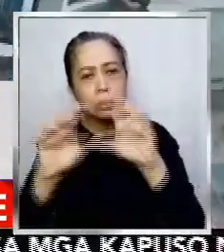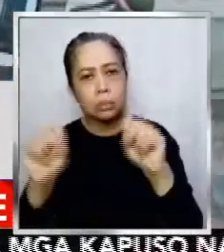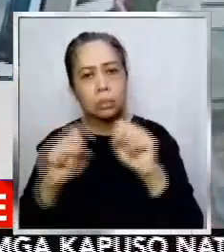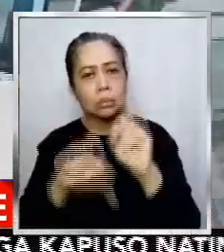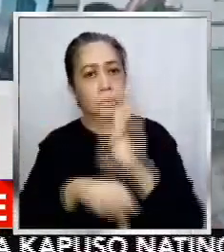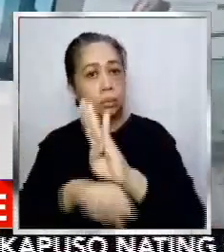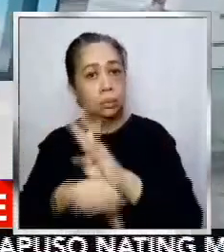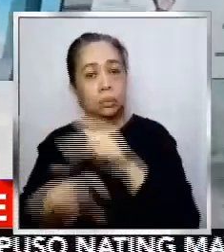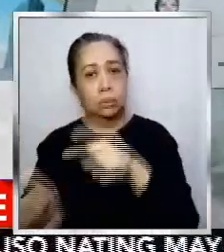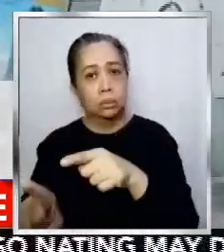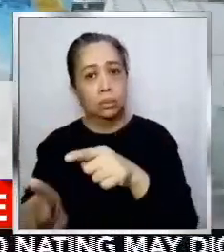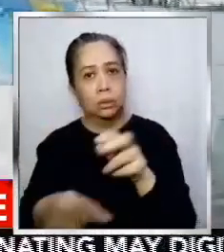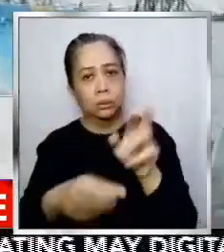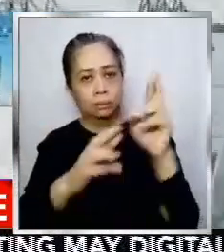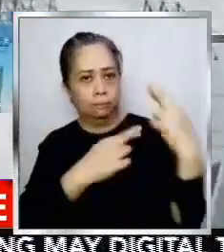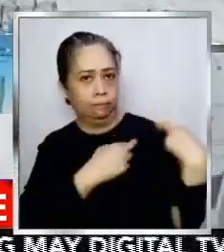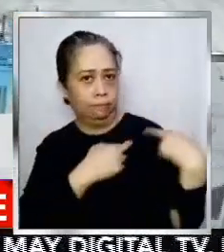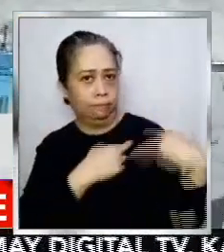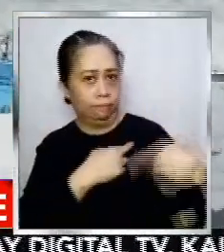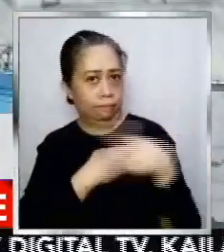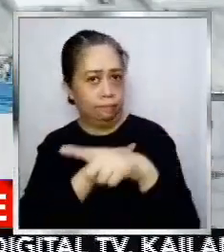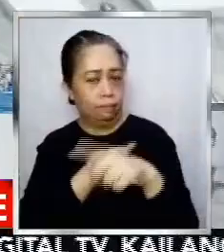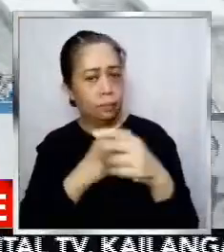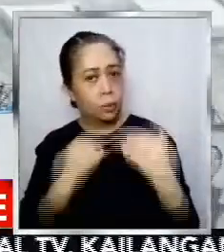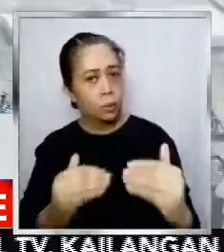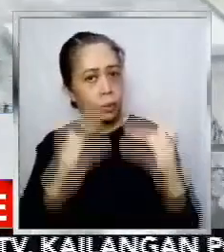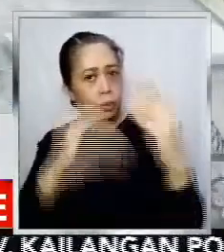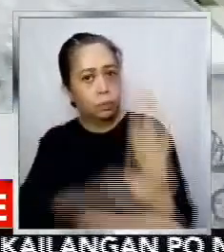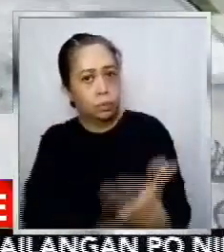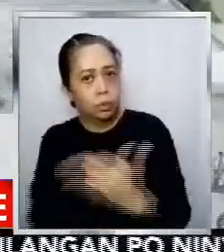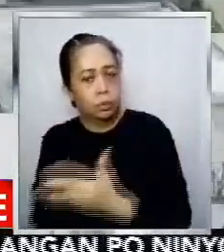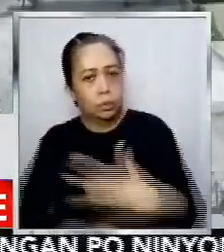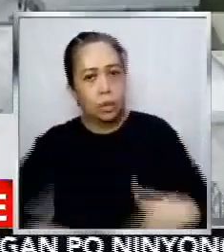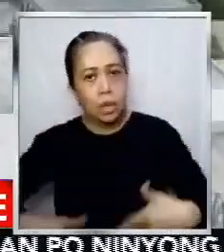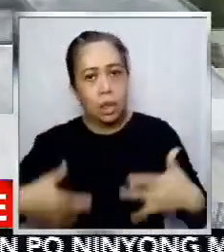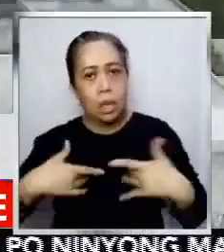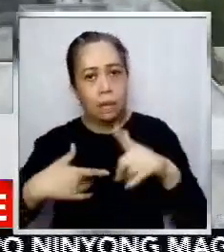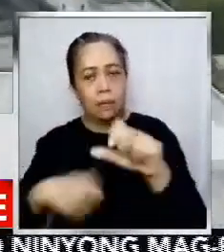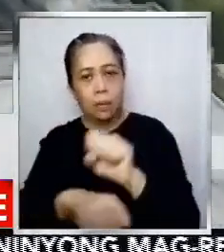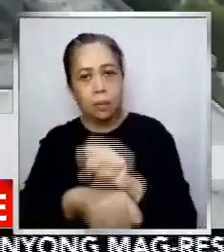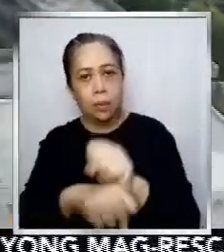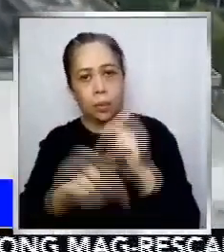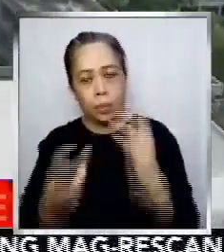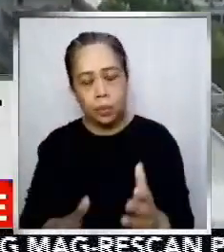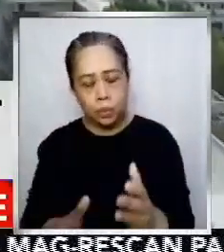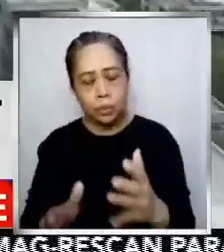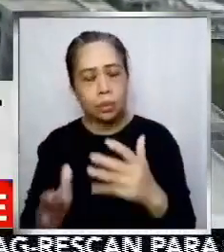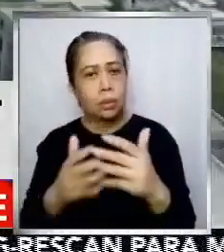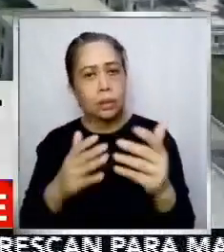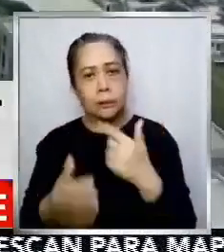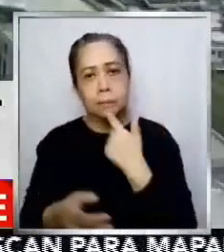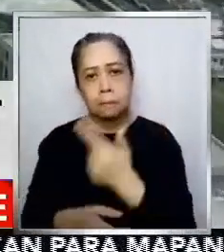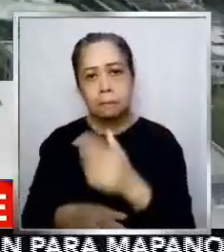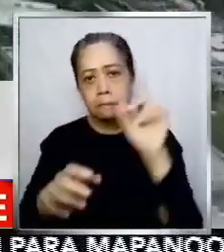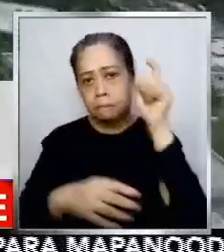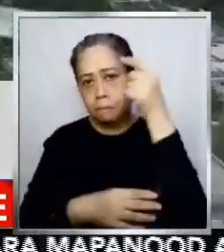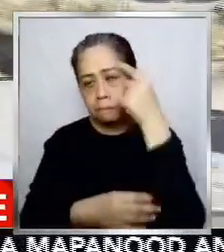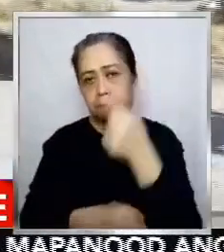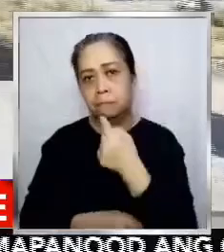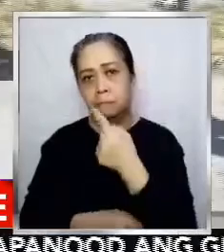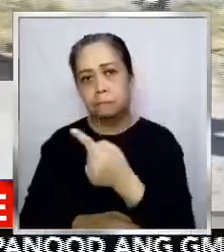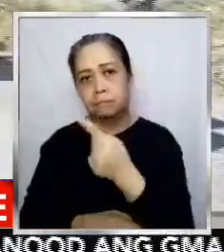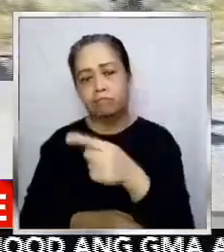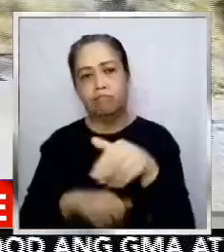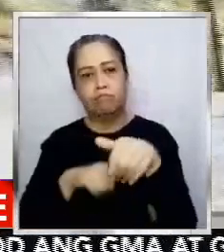may responsibilidad silang mapabuti ang buhay ng mga empleyado. Sa kabila naman ng pakiusap ng pamahalaan, nagmarcha sa